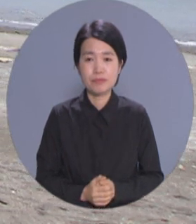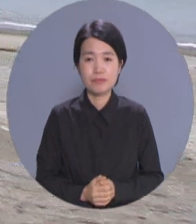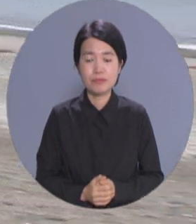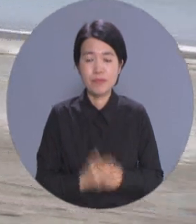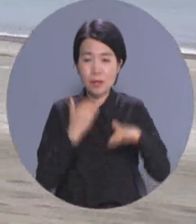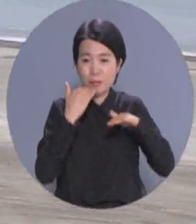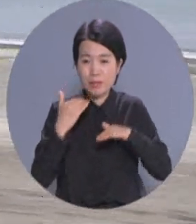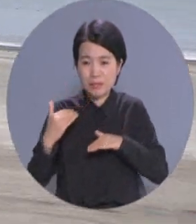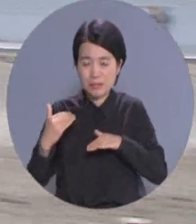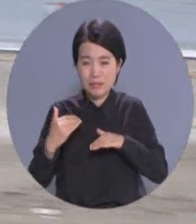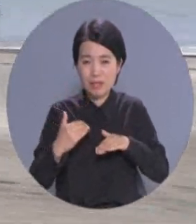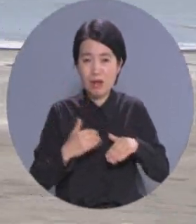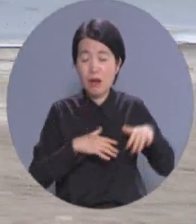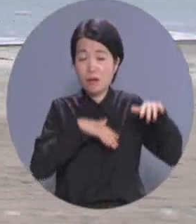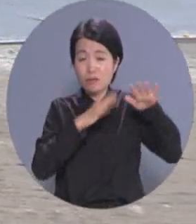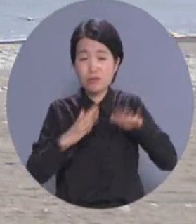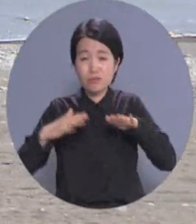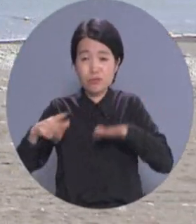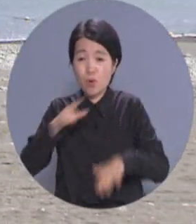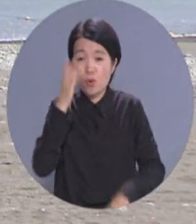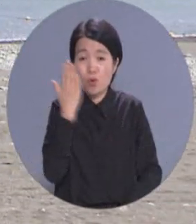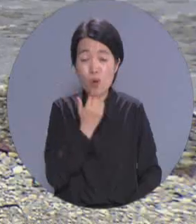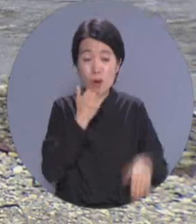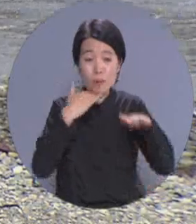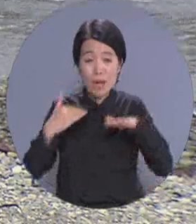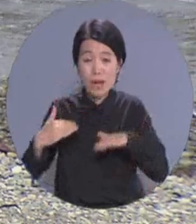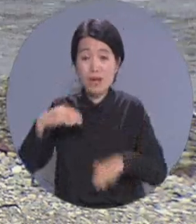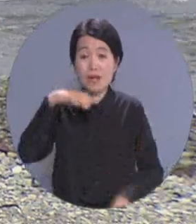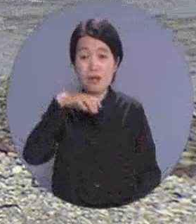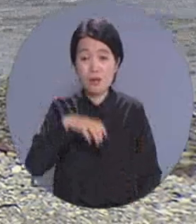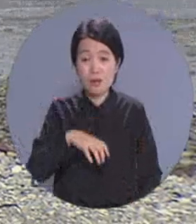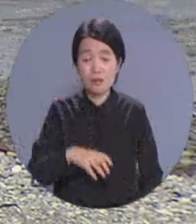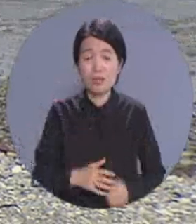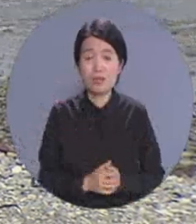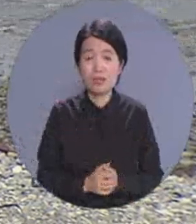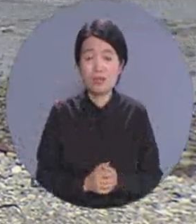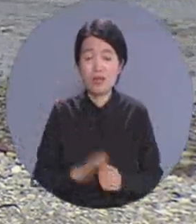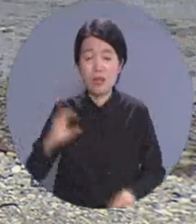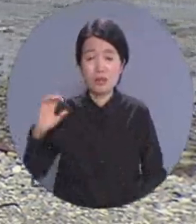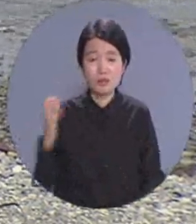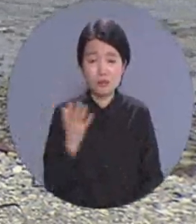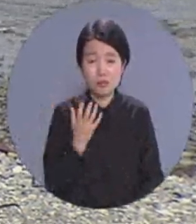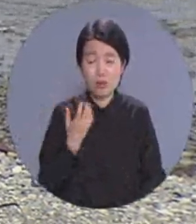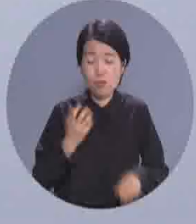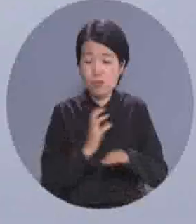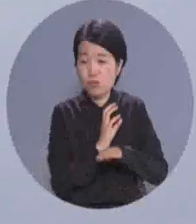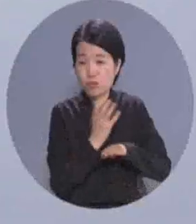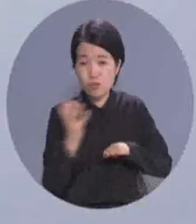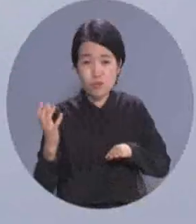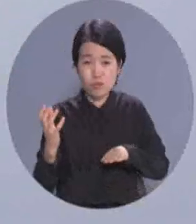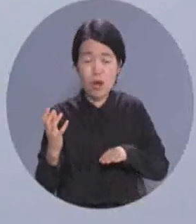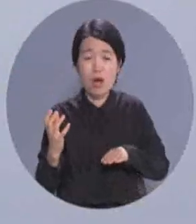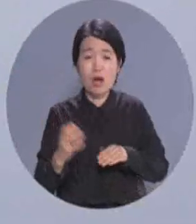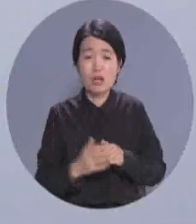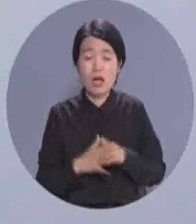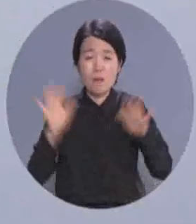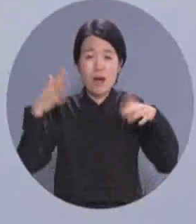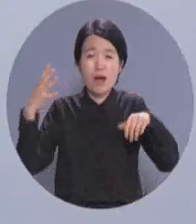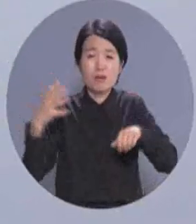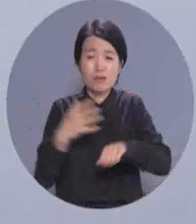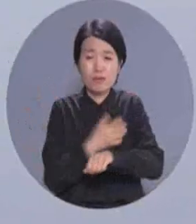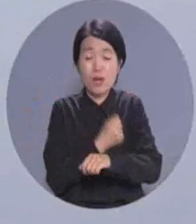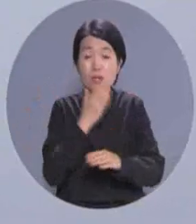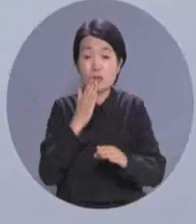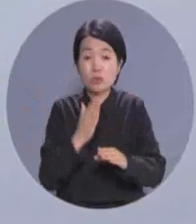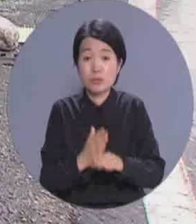해안을 따라 파도가 밀려오는 여수 만성리 해수욕장입니다 태풍 카논이 지나간 뒤에도 여전히 강한 바람이